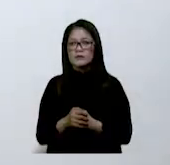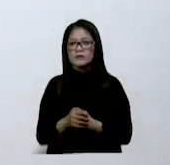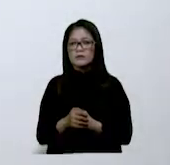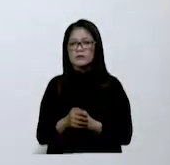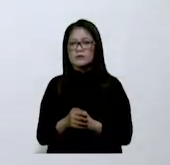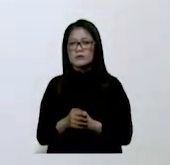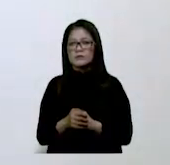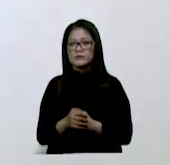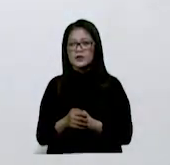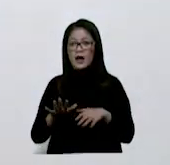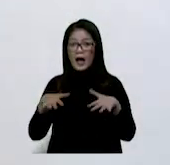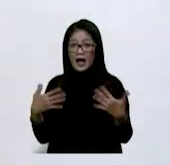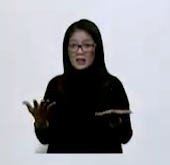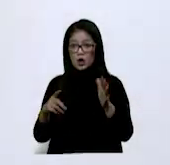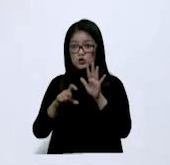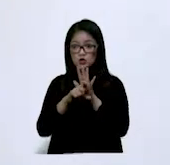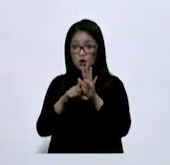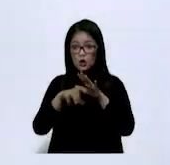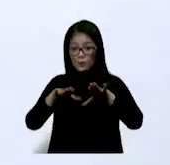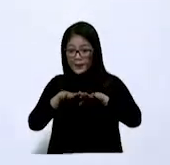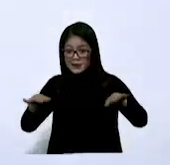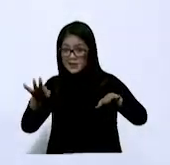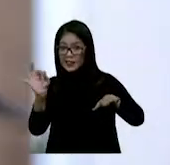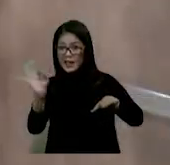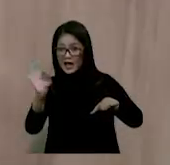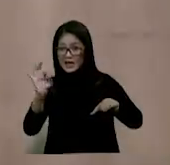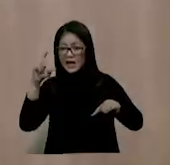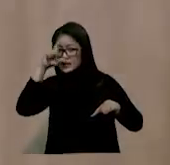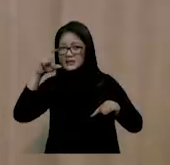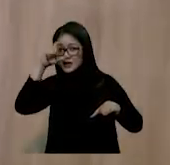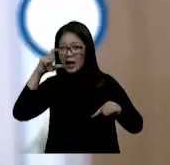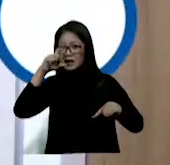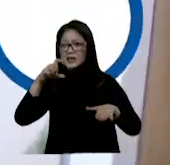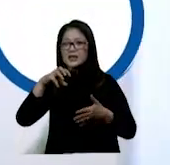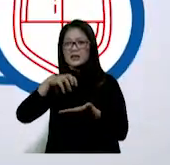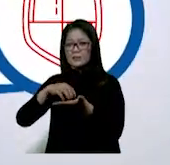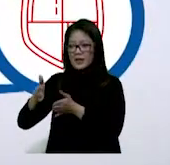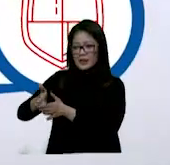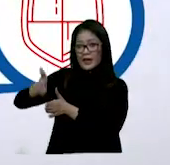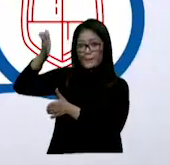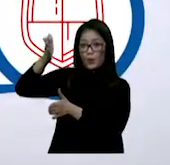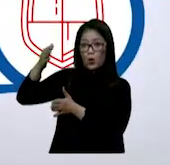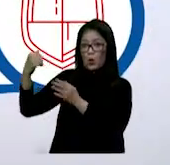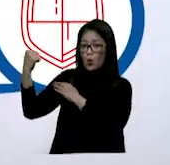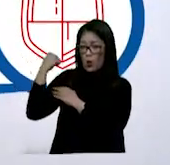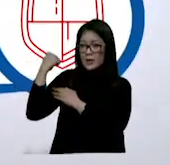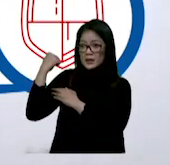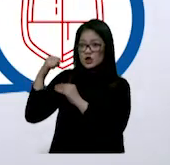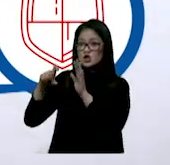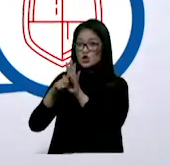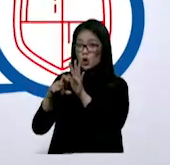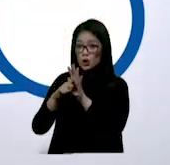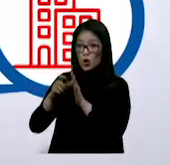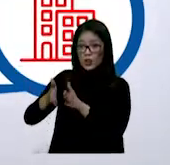Dan bisa jika tidak ada meja tempat Anda berlindung, maka segera cari struktur bangunan yang kokoh. Jangan lupa untuk lindungi kepala Anda dengan menggunakan kedua tangan atau benda-benda